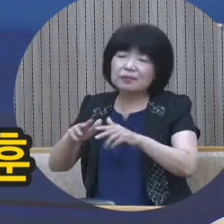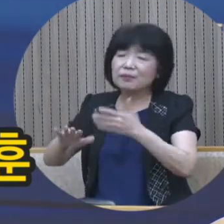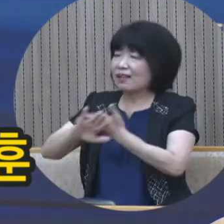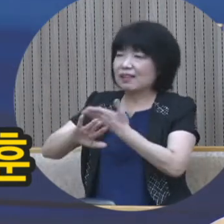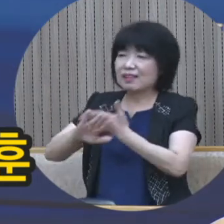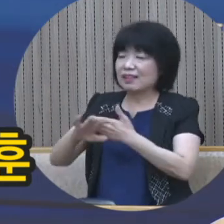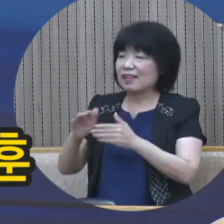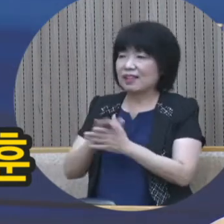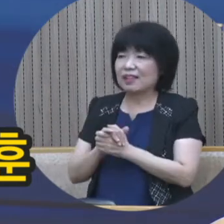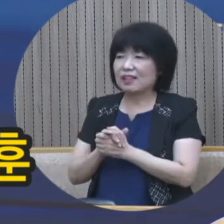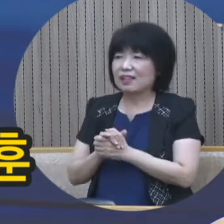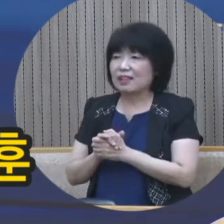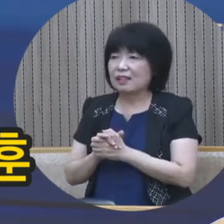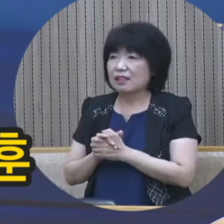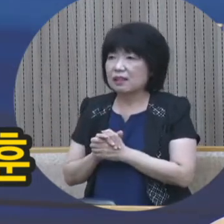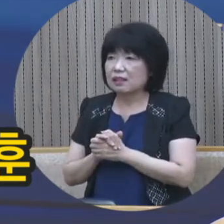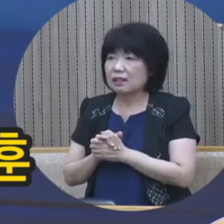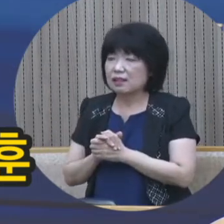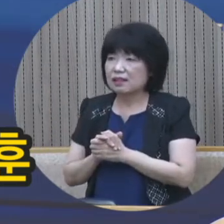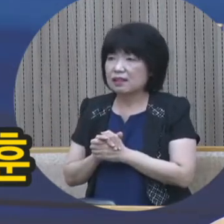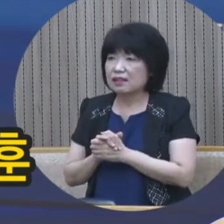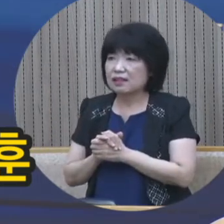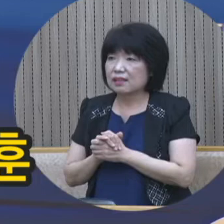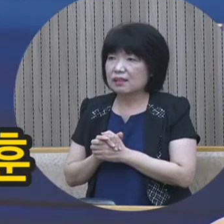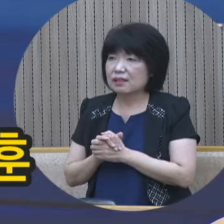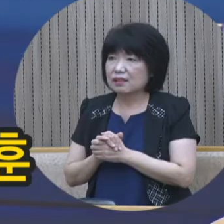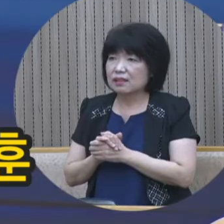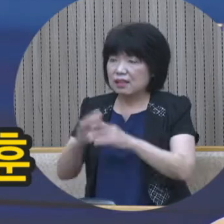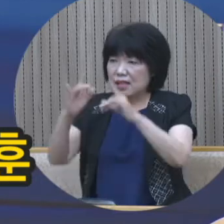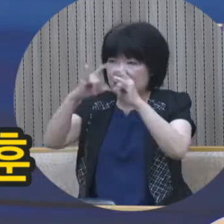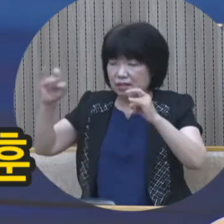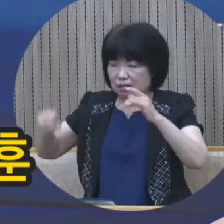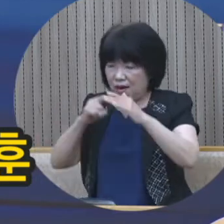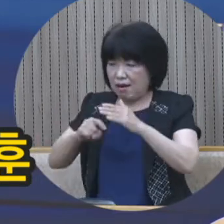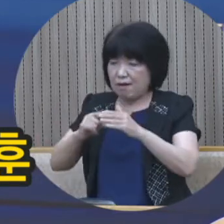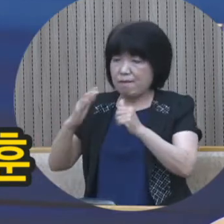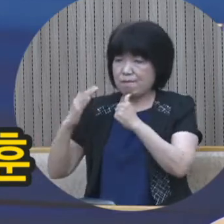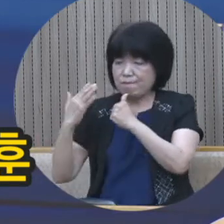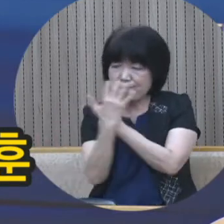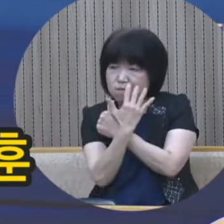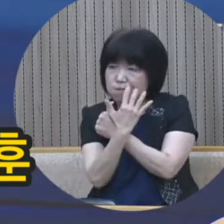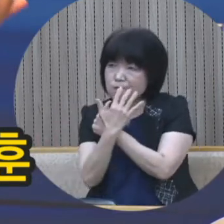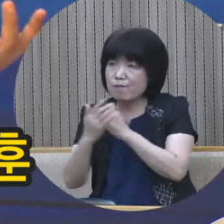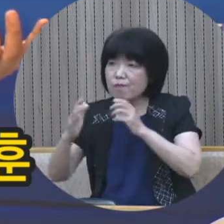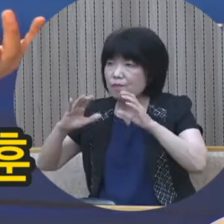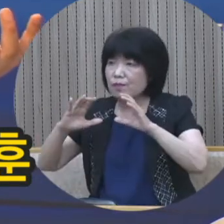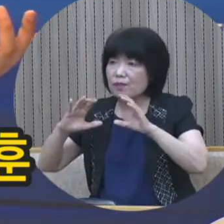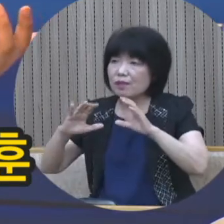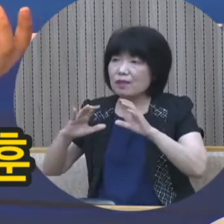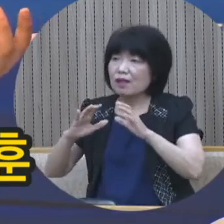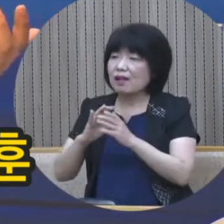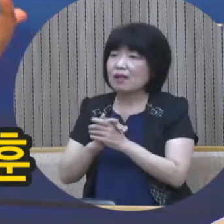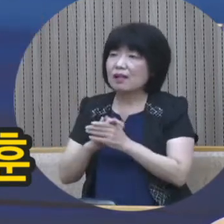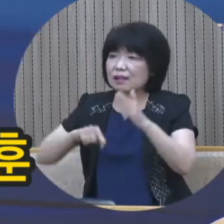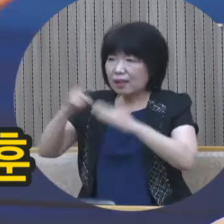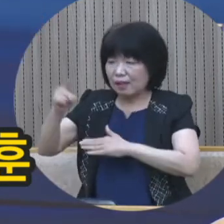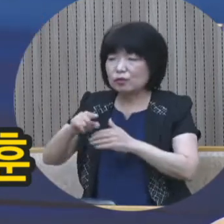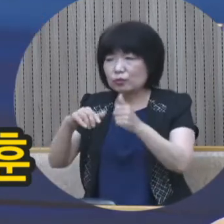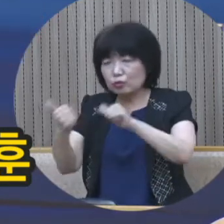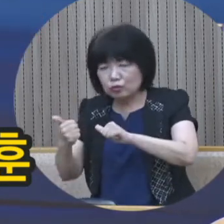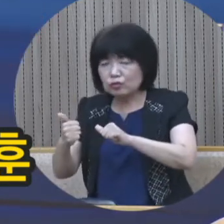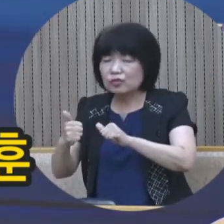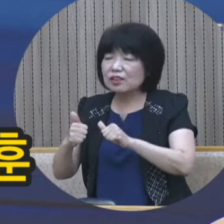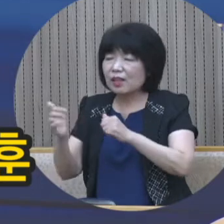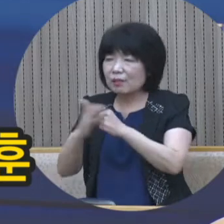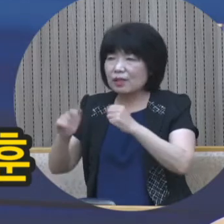달라요. 시대가. 그 시대에 성 안에 완전히 포위되어 가지고 나가면 죽으니까 나가지도